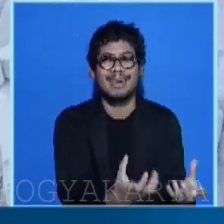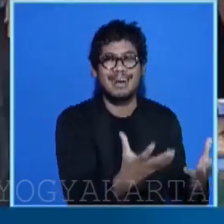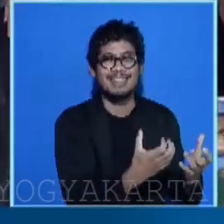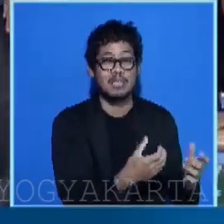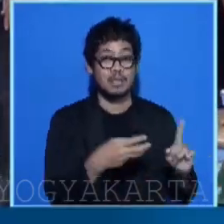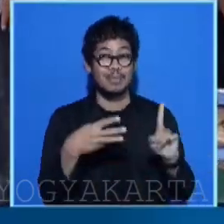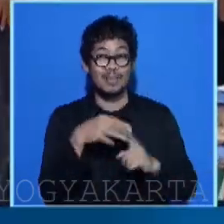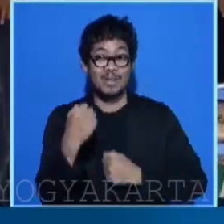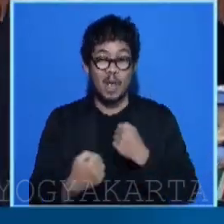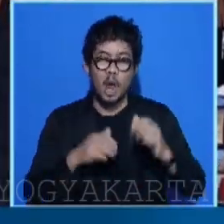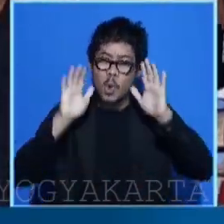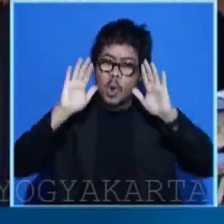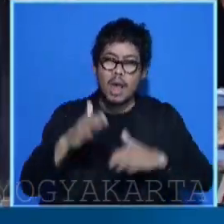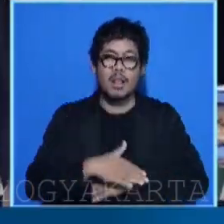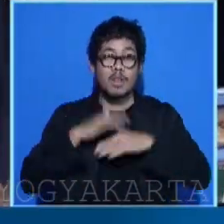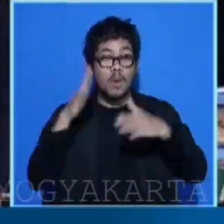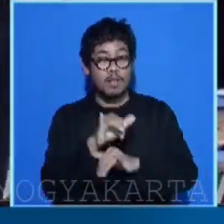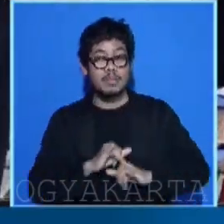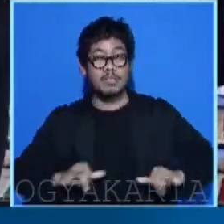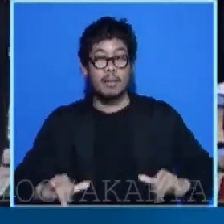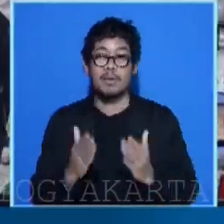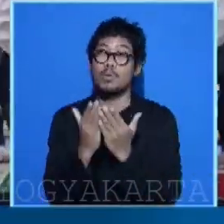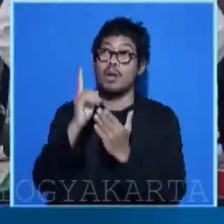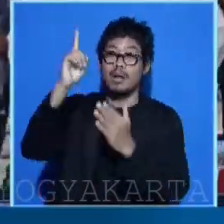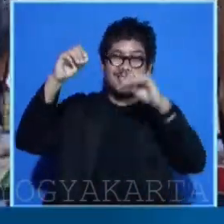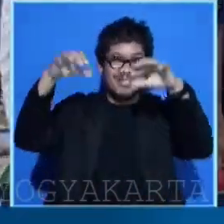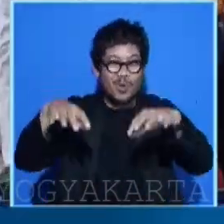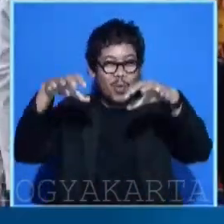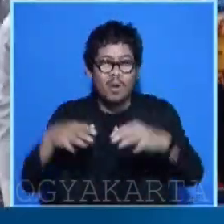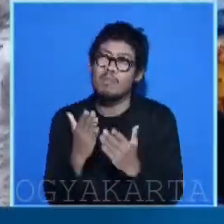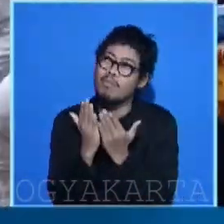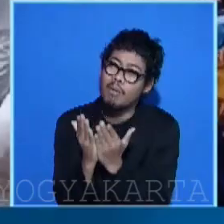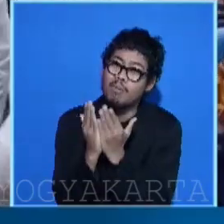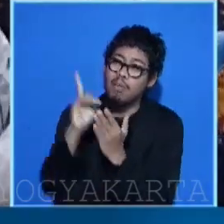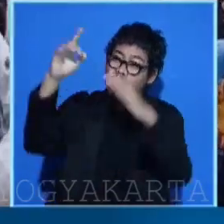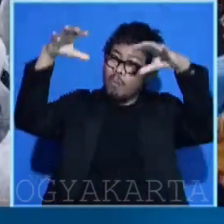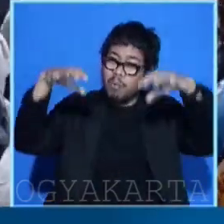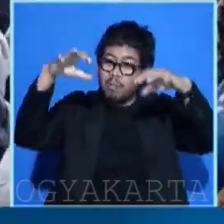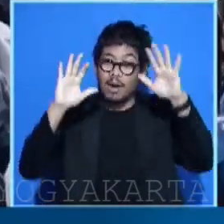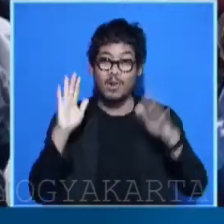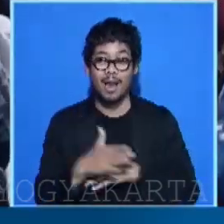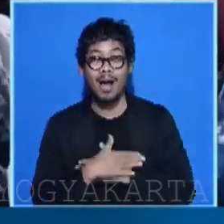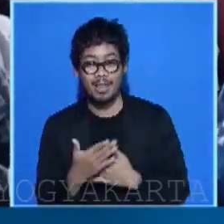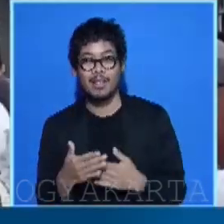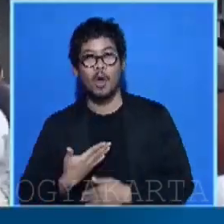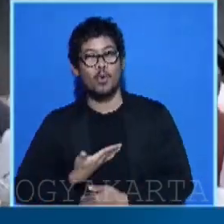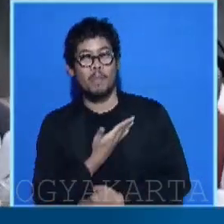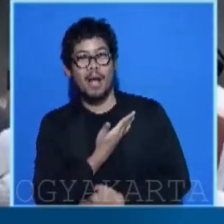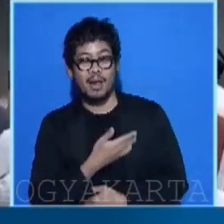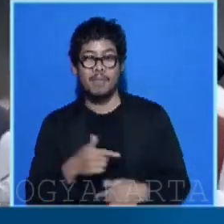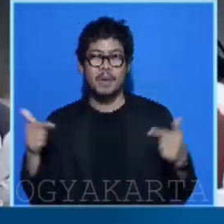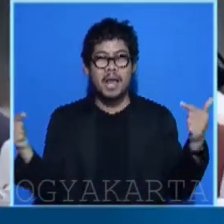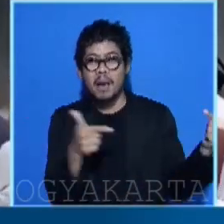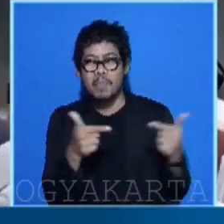Istisqa untuk yang pertama kali selain doa agar turun hujan salat ini juga mendoakan untuk korban perang Palestina Ketua